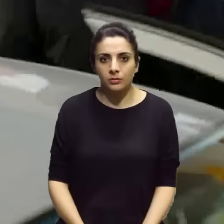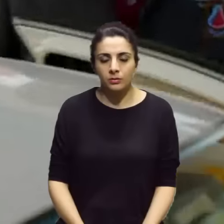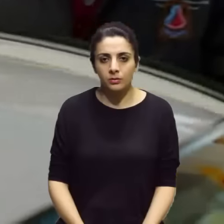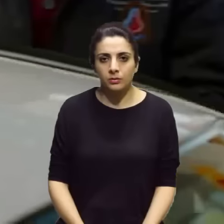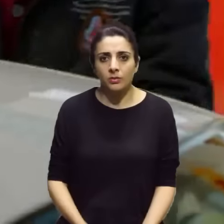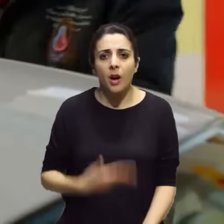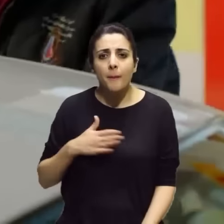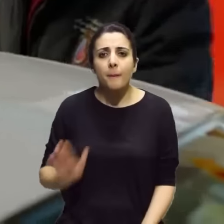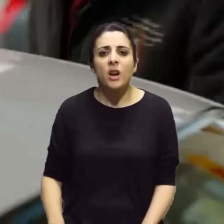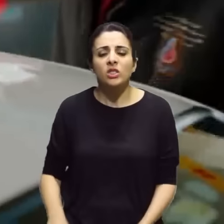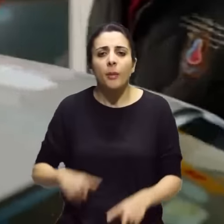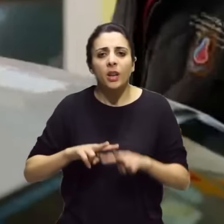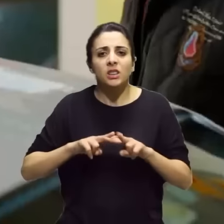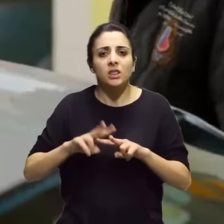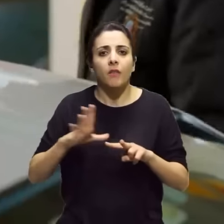Oh. Bacaklarım yaşmış ha.